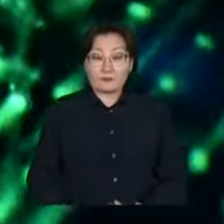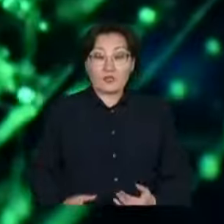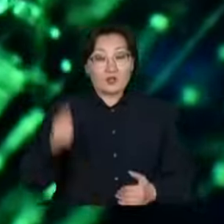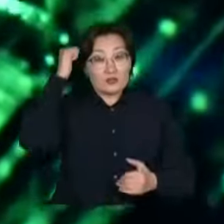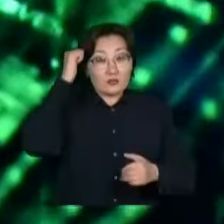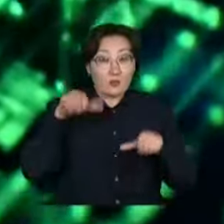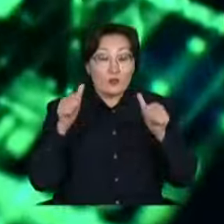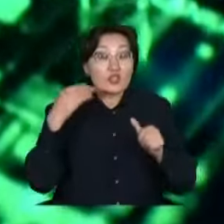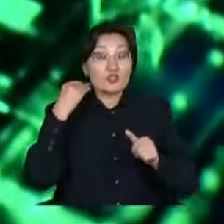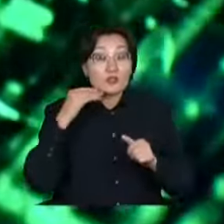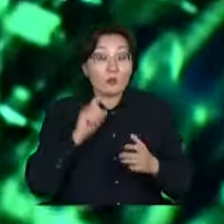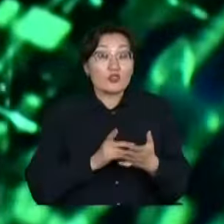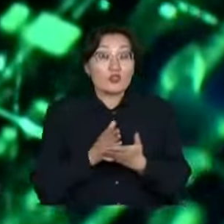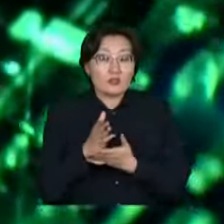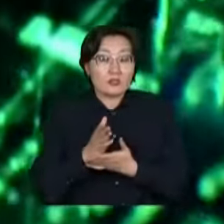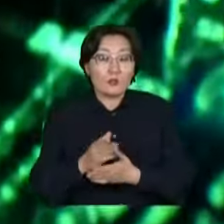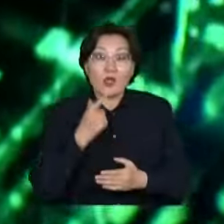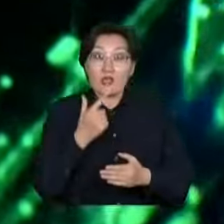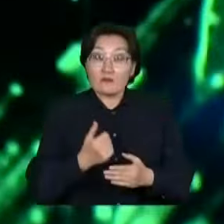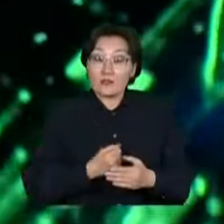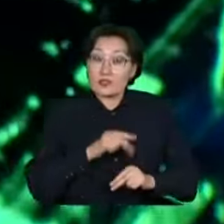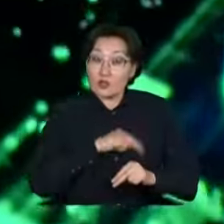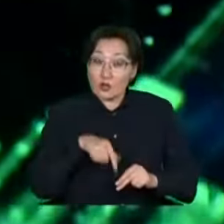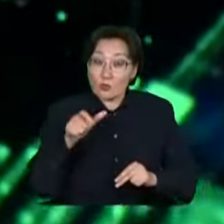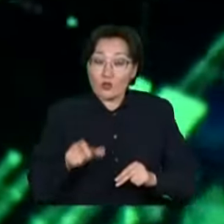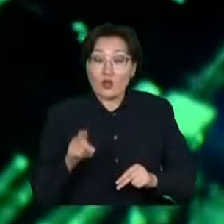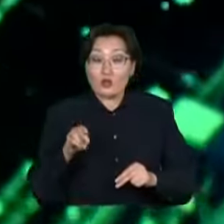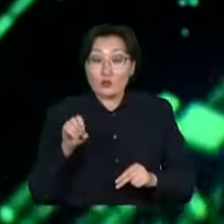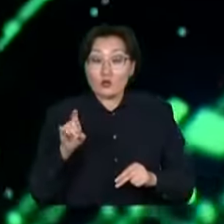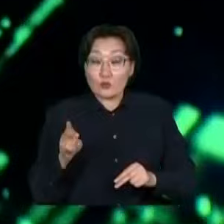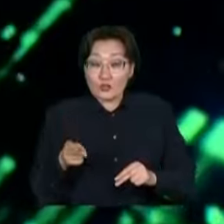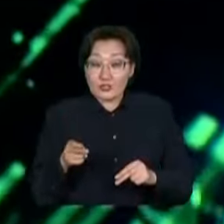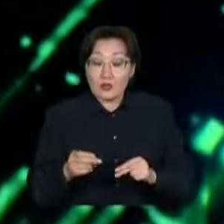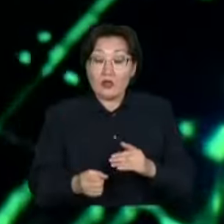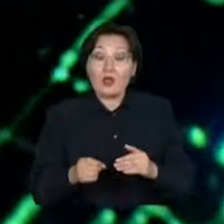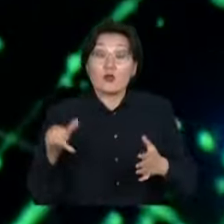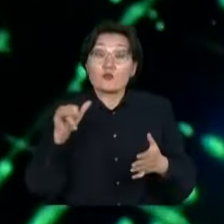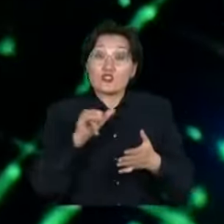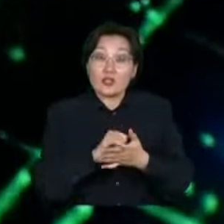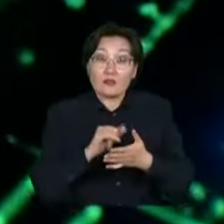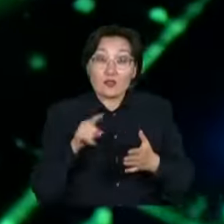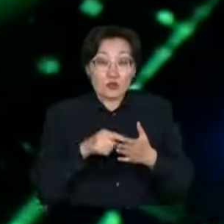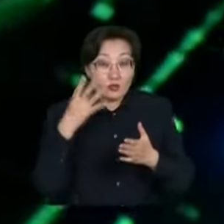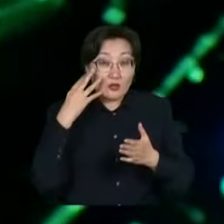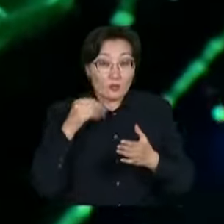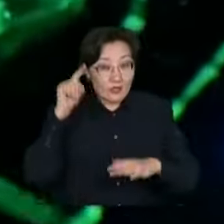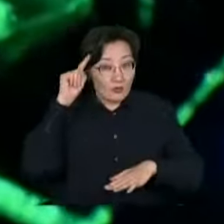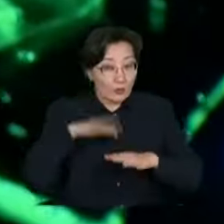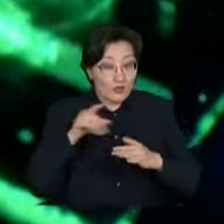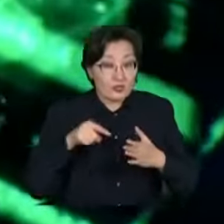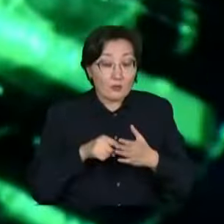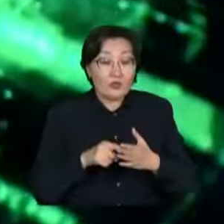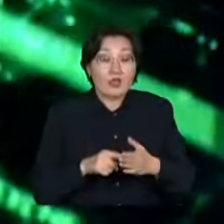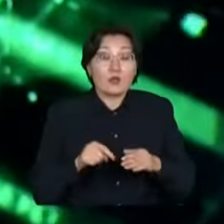Памятник турецкому политическому и военному деятелю Мустафе Кемалю Ататюрку появился в Алматы. Его установил акимат города в